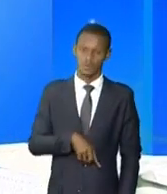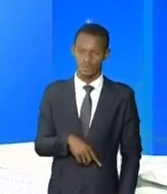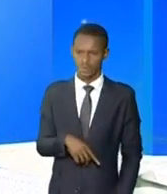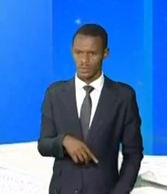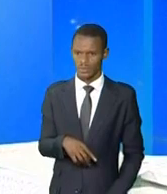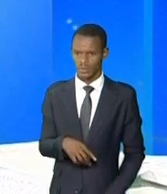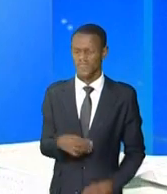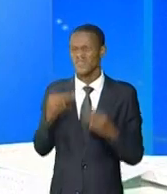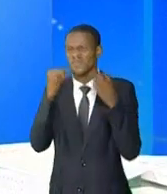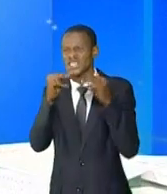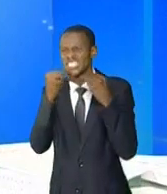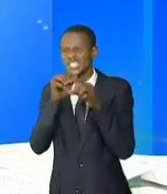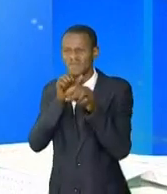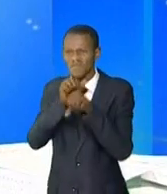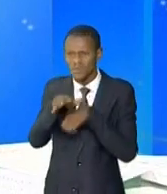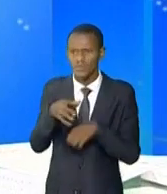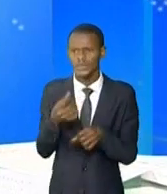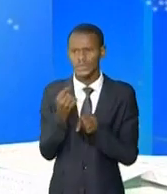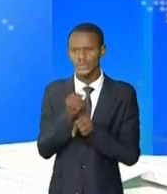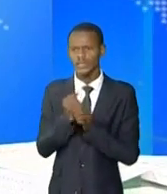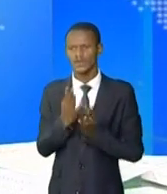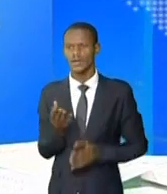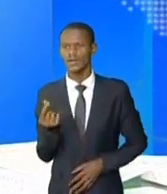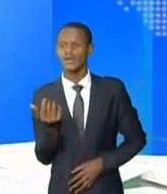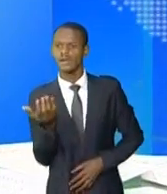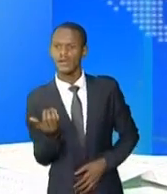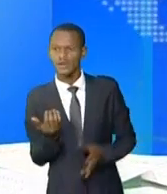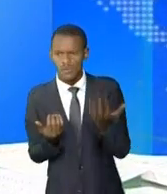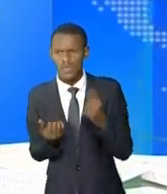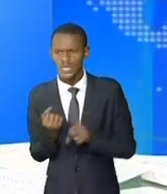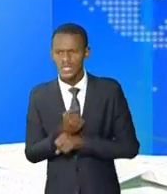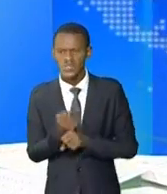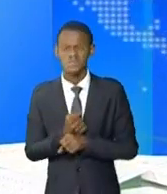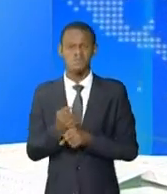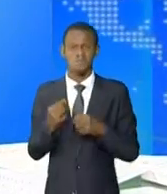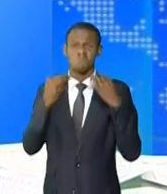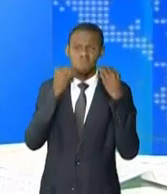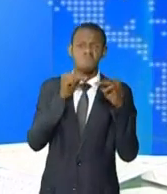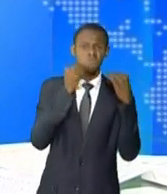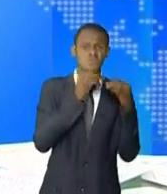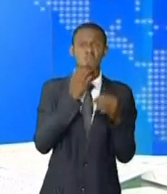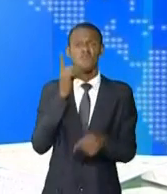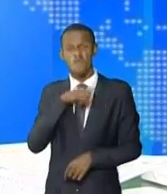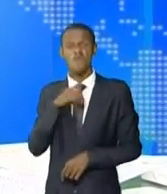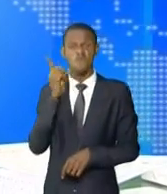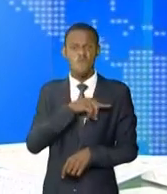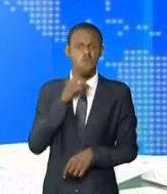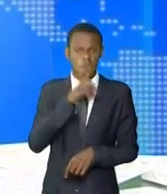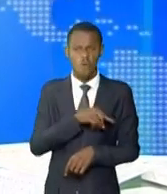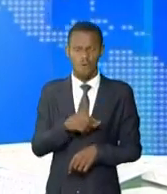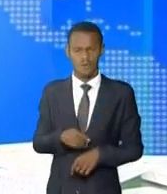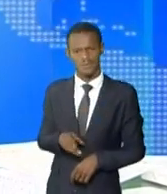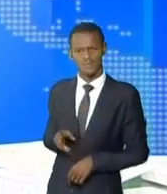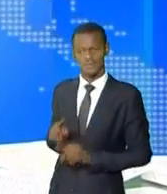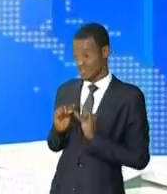soit une nouvelle affectation ou des promotions en grade par des magistrats, soit des nominations au sein du gouvernement en formation